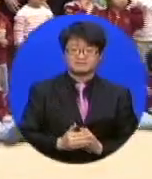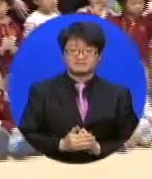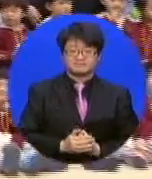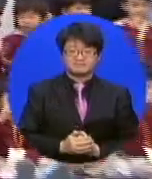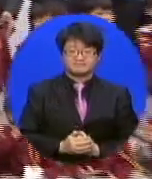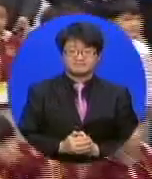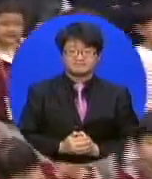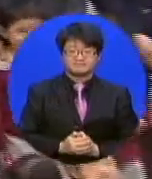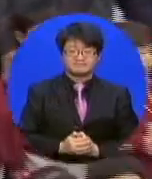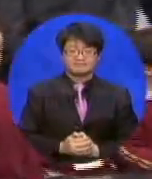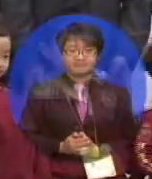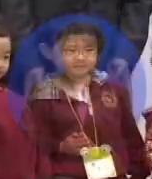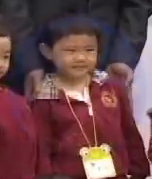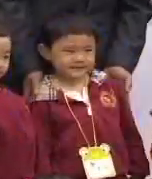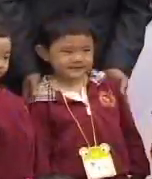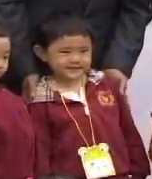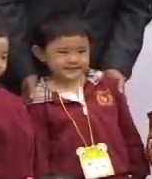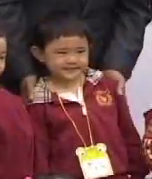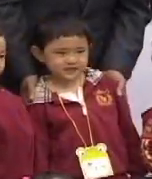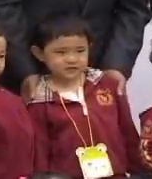GTV 신희연입니다.